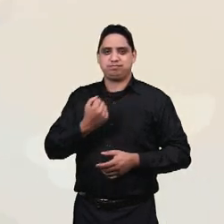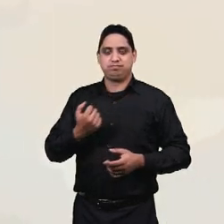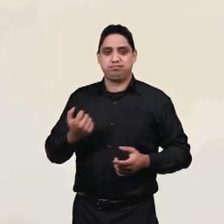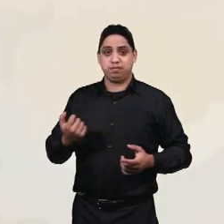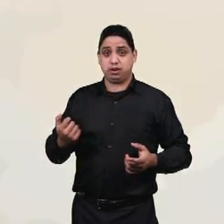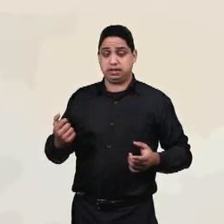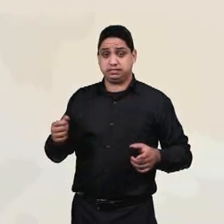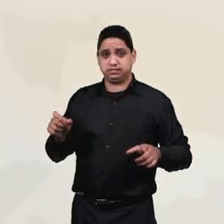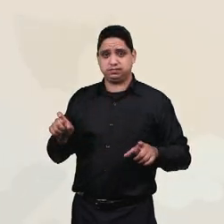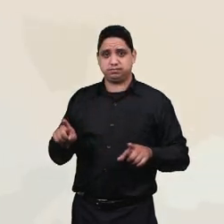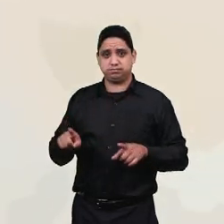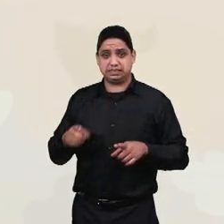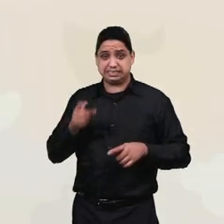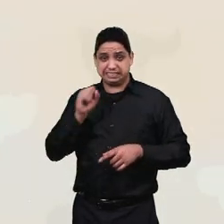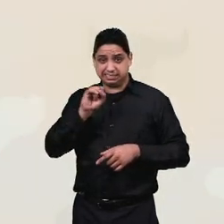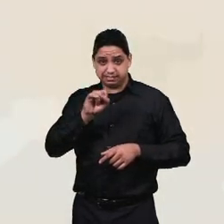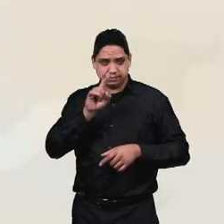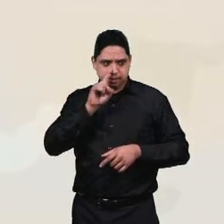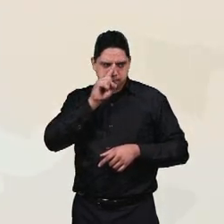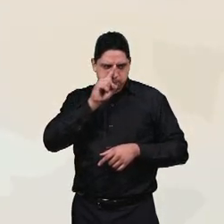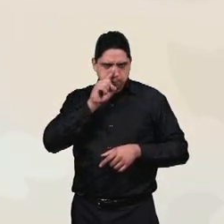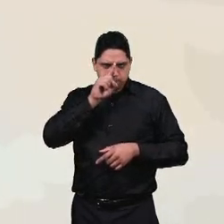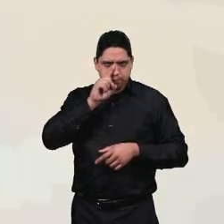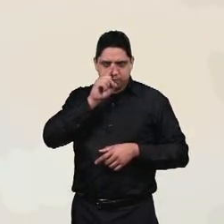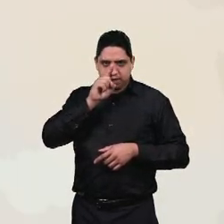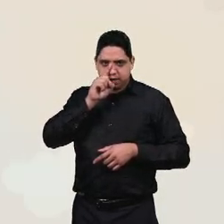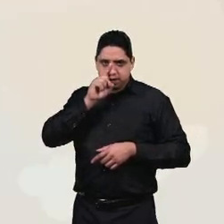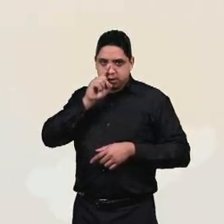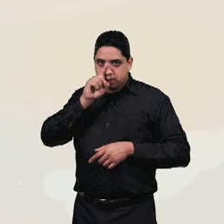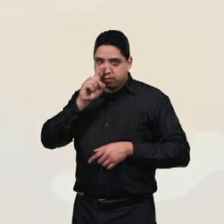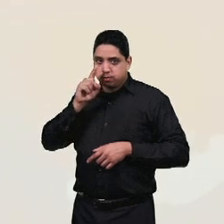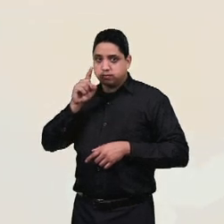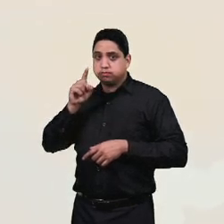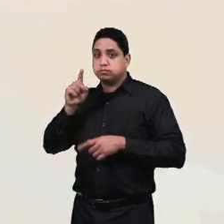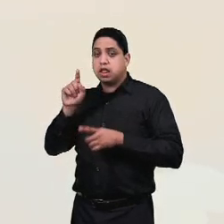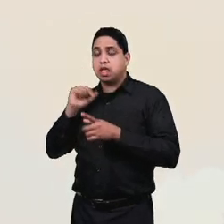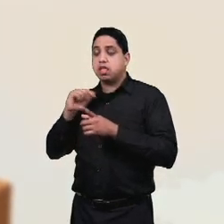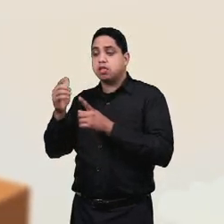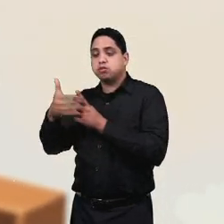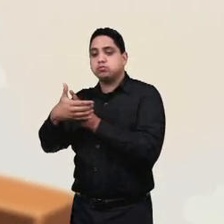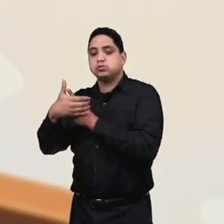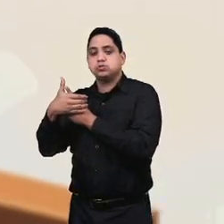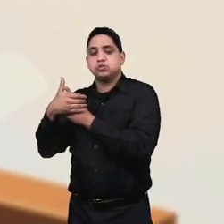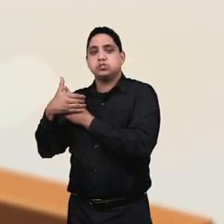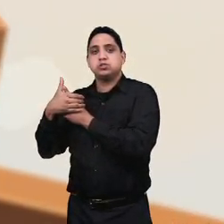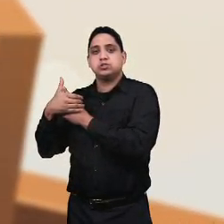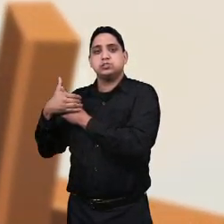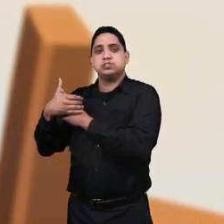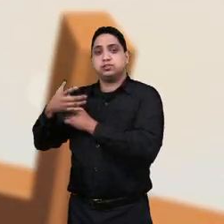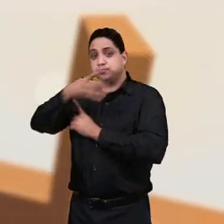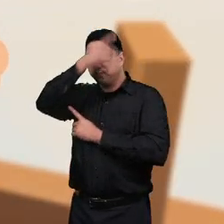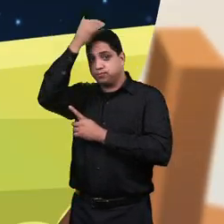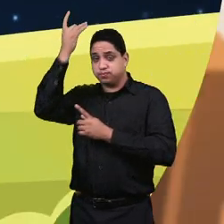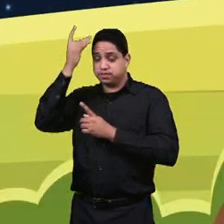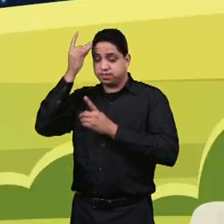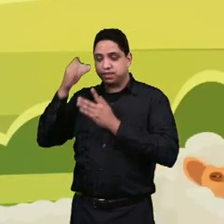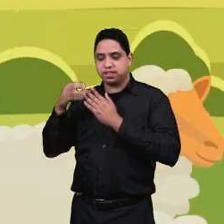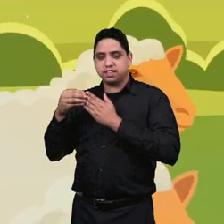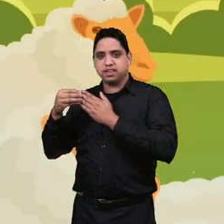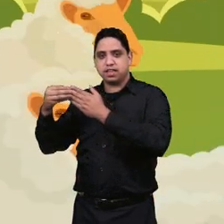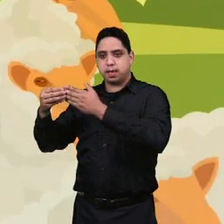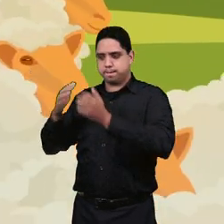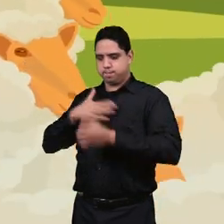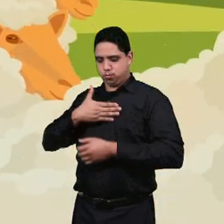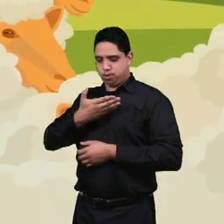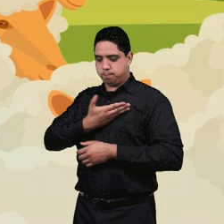me livra do perigo, estende o seu cajado, é meu melhor